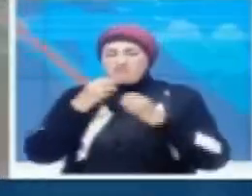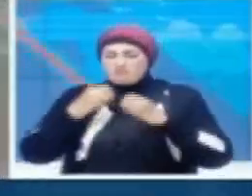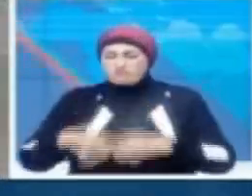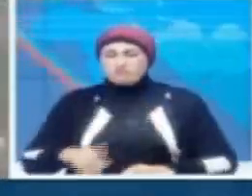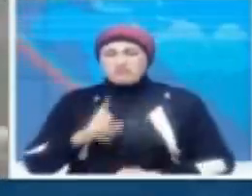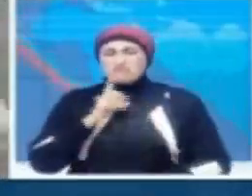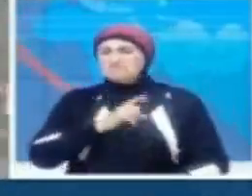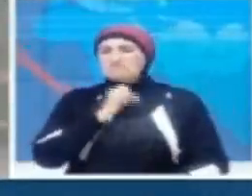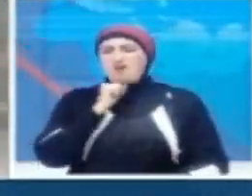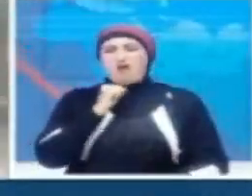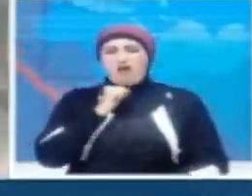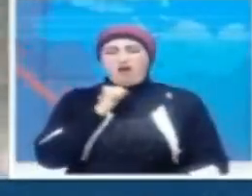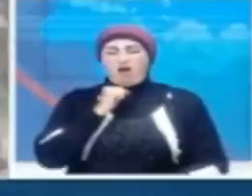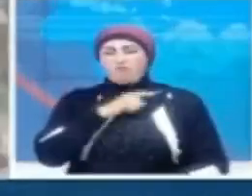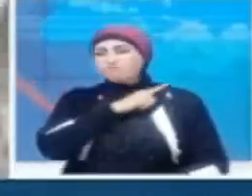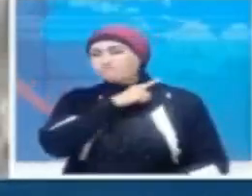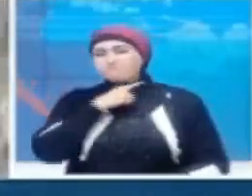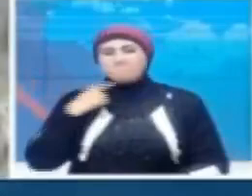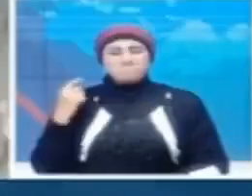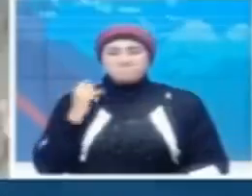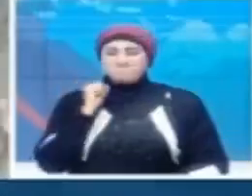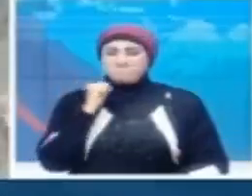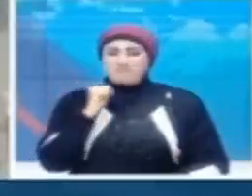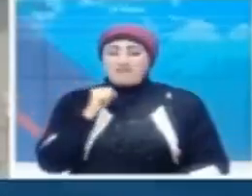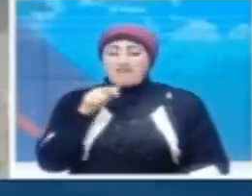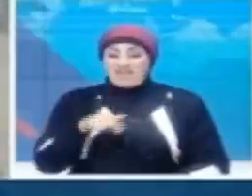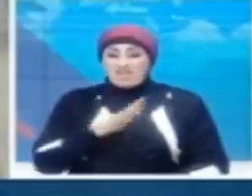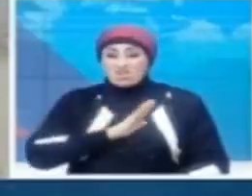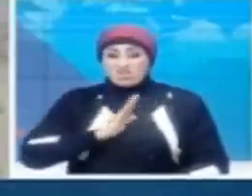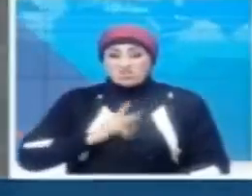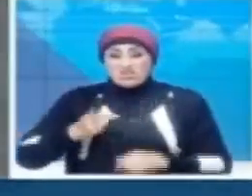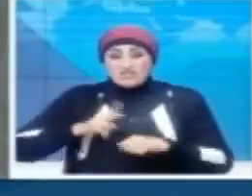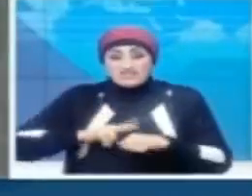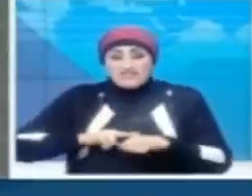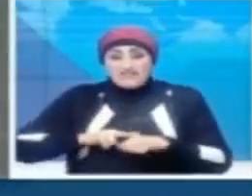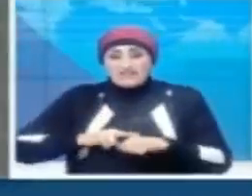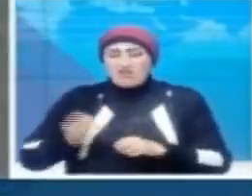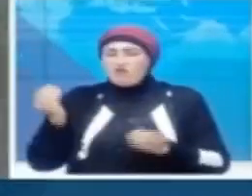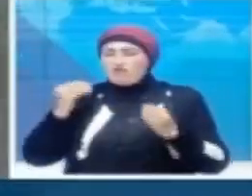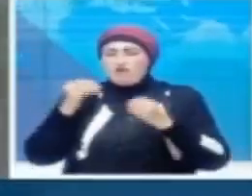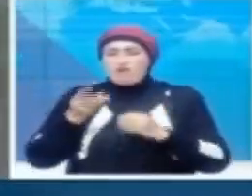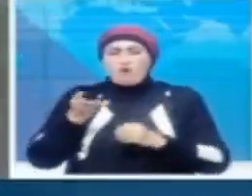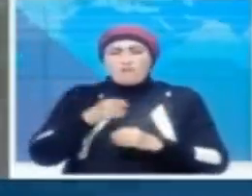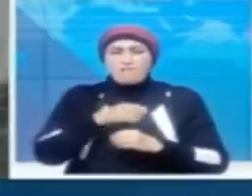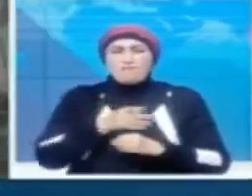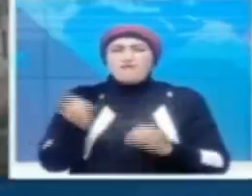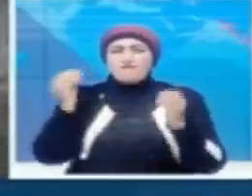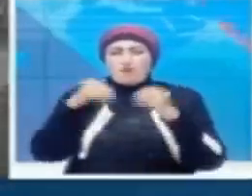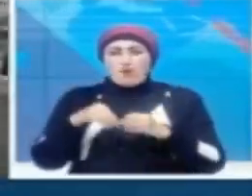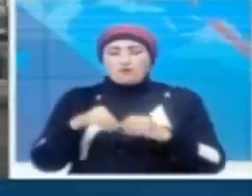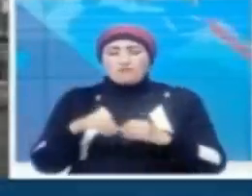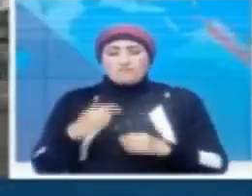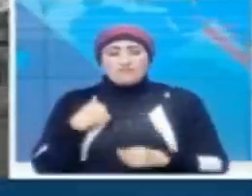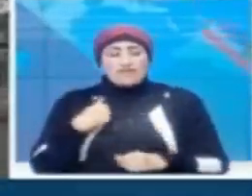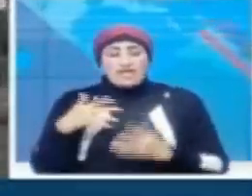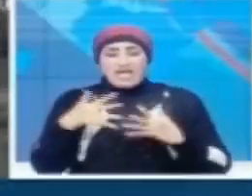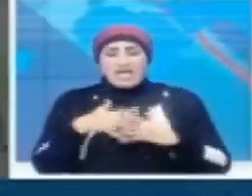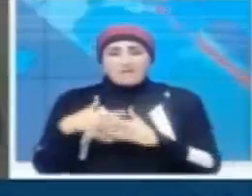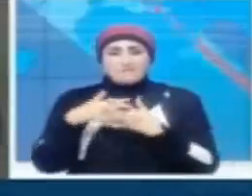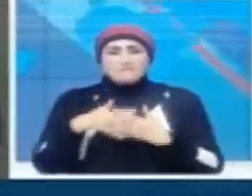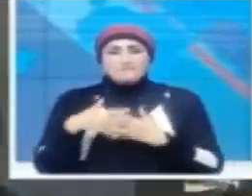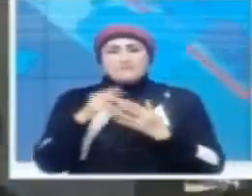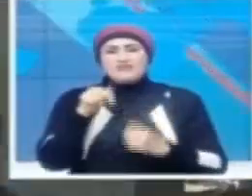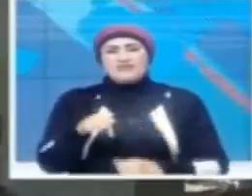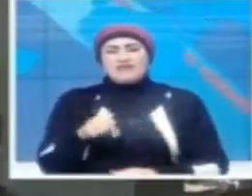بشكل متزايد، وأن أي عملية عسكرية لن تؤدي إلا إلى مزيد من المأساة. الولايات المتحدة